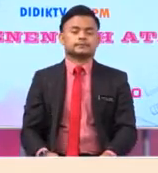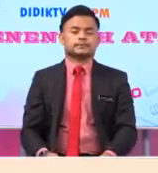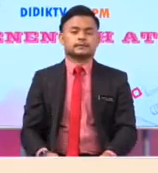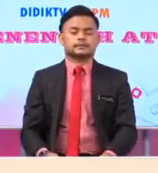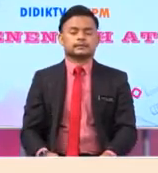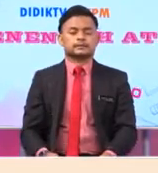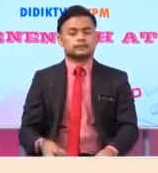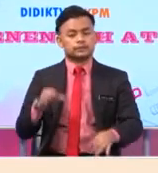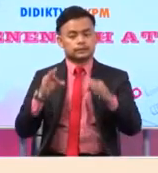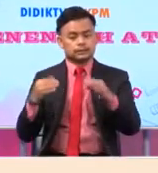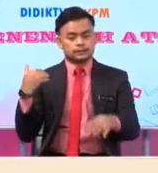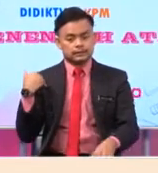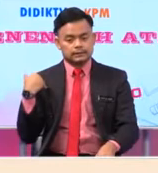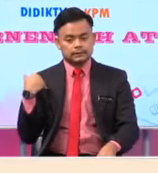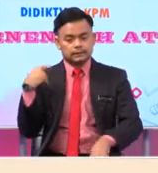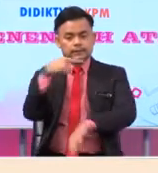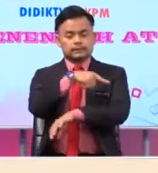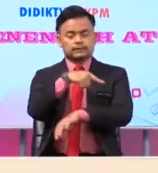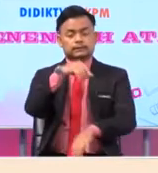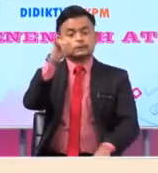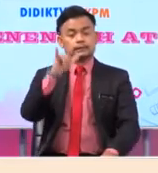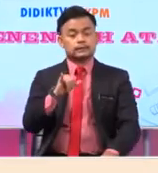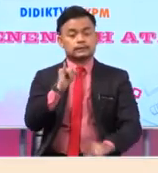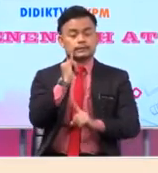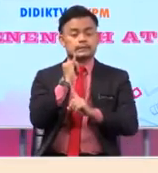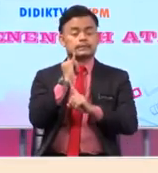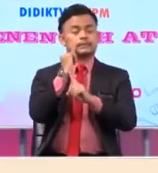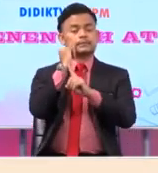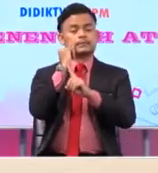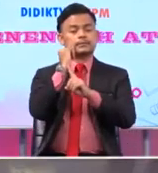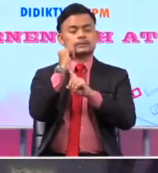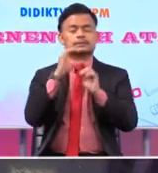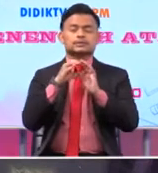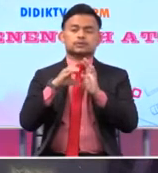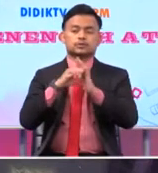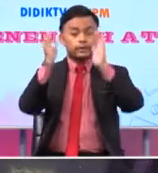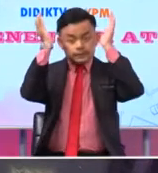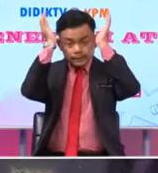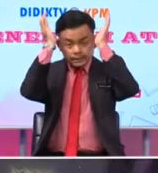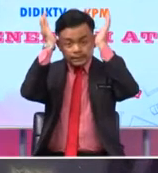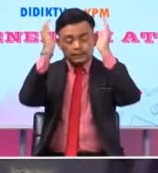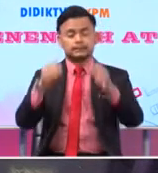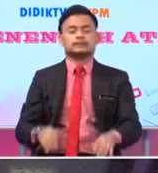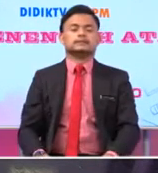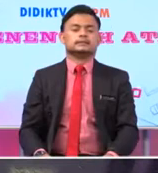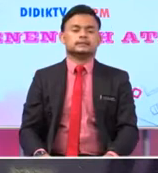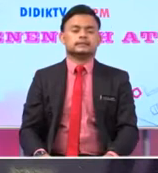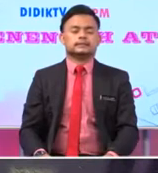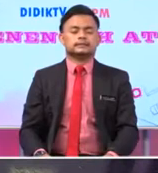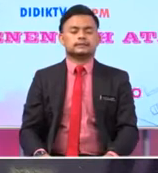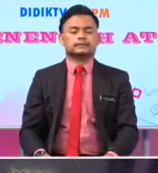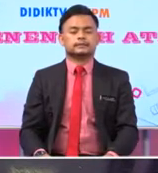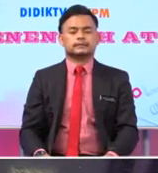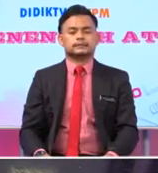anggota keluarga Oke ceritanya miraos Innova Kenapa agaknya kita perlu menyambut hari istimewa